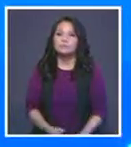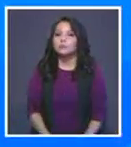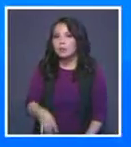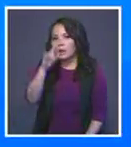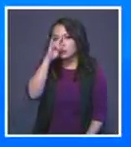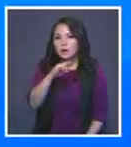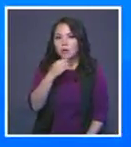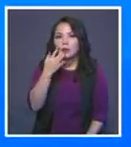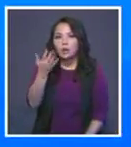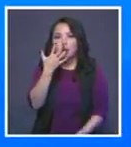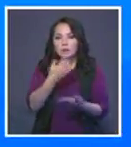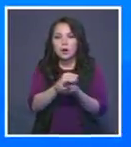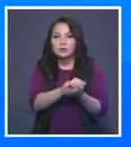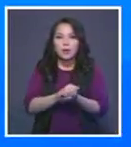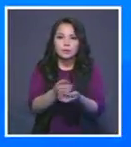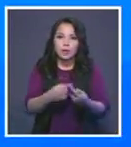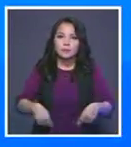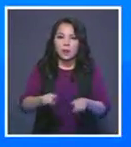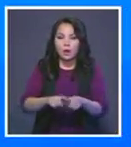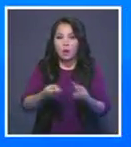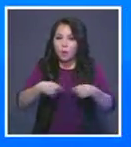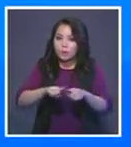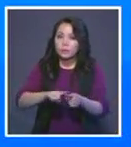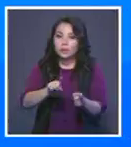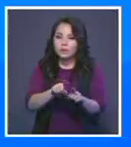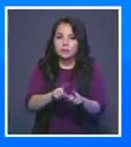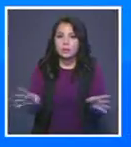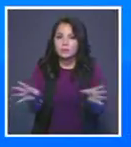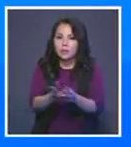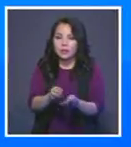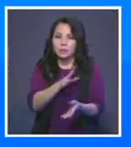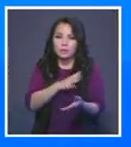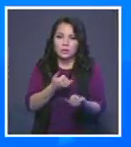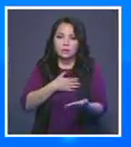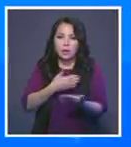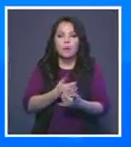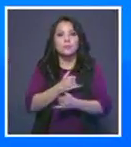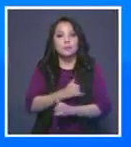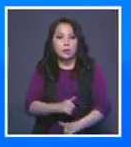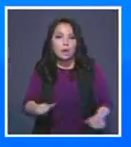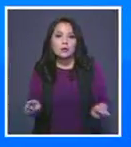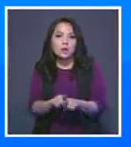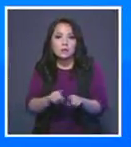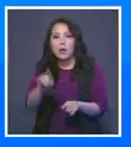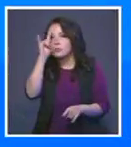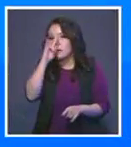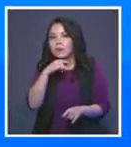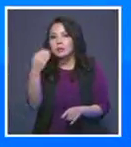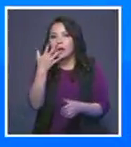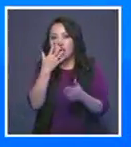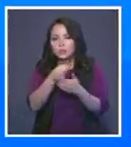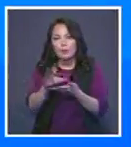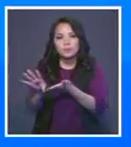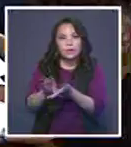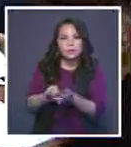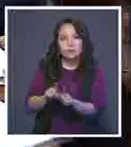Қазақстандағы ұлттар мен ұлыстардың ұйысып, қоғаммен біте қайнаса кетуі күн қашанғы қуантады. Достықта ту еткен қазақстандық үлгі мен тәжірибеге